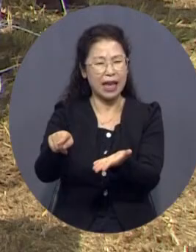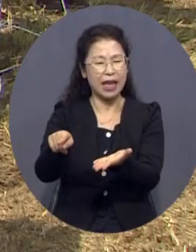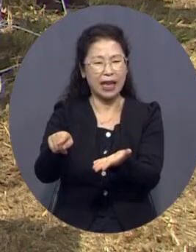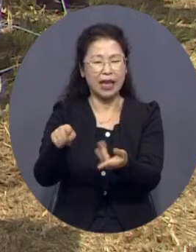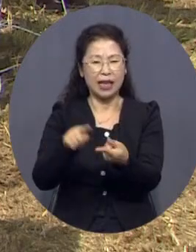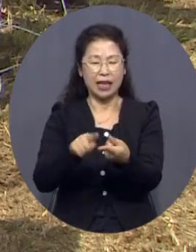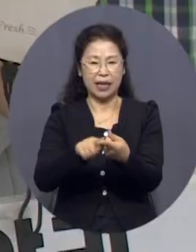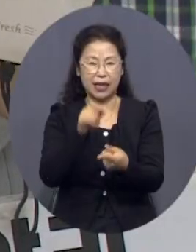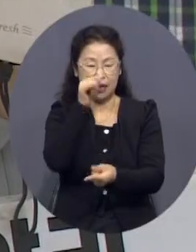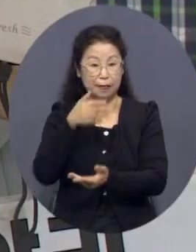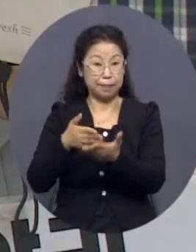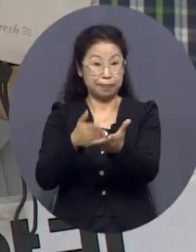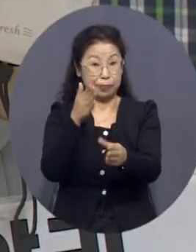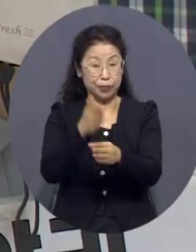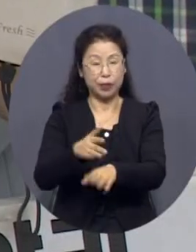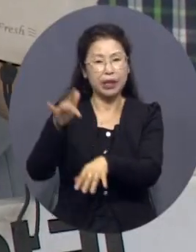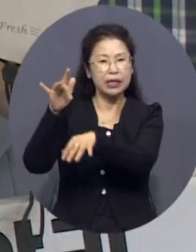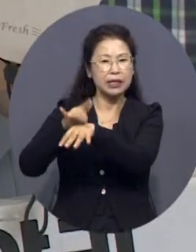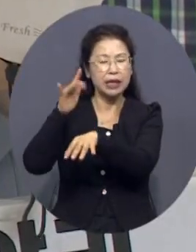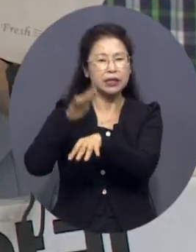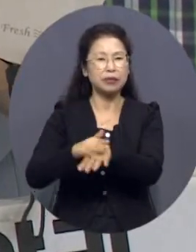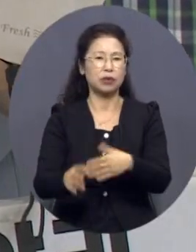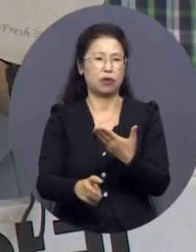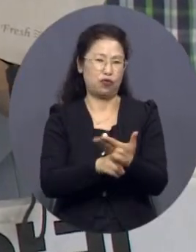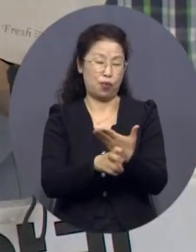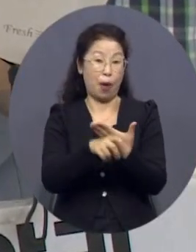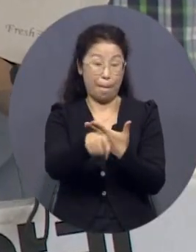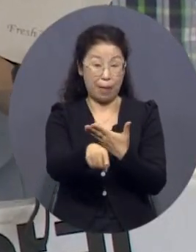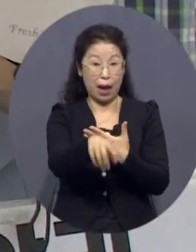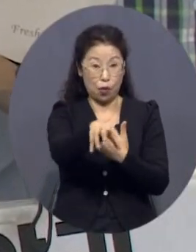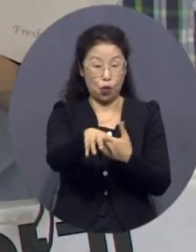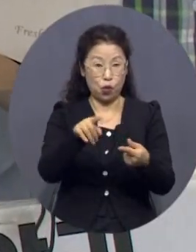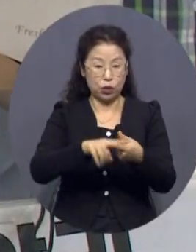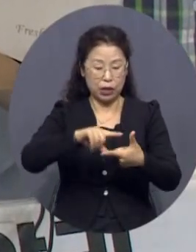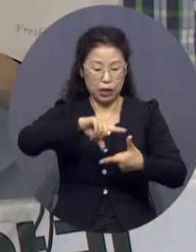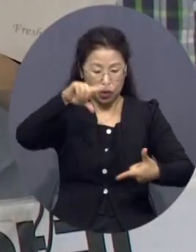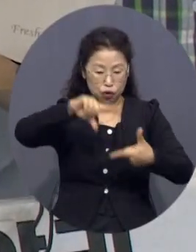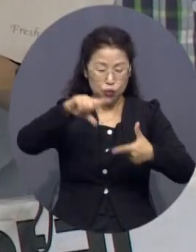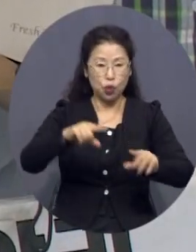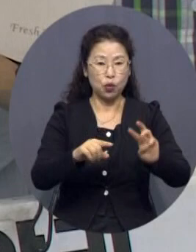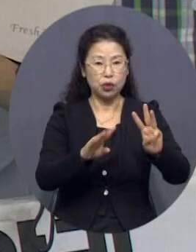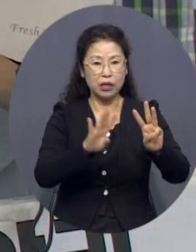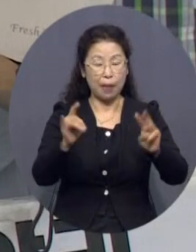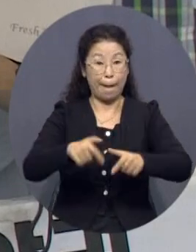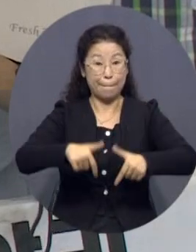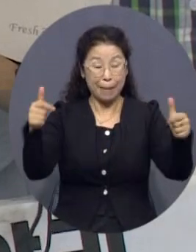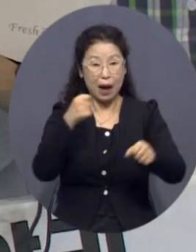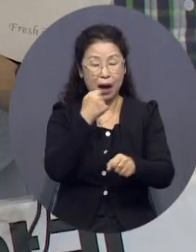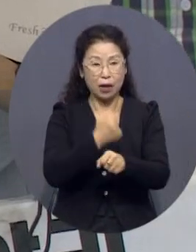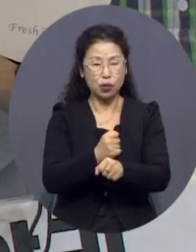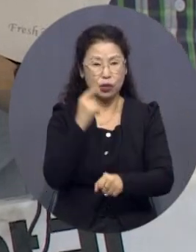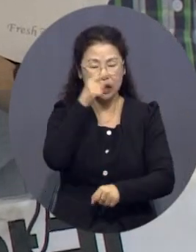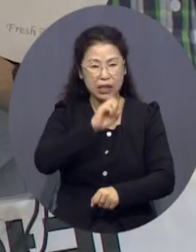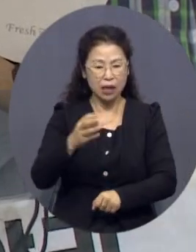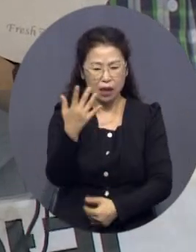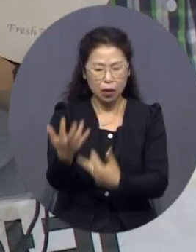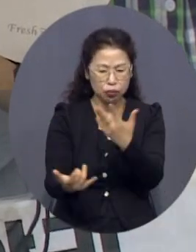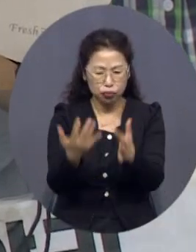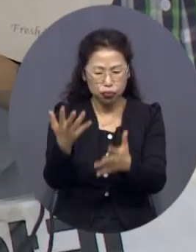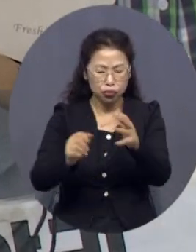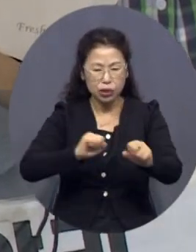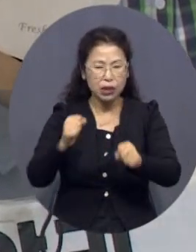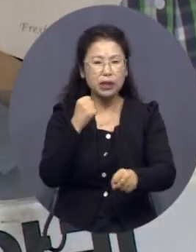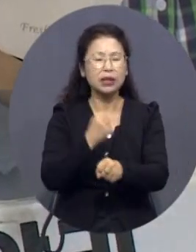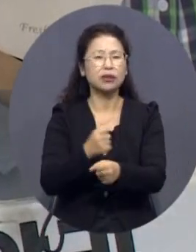주장했습니다. 상습적 불법을 자행한 업체가 규모를 3배나 증설하고 소각 행위까지 하는 것에 단호히